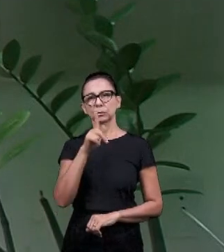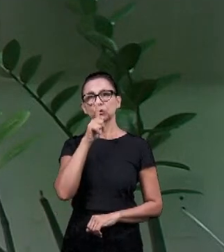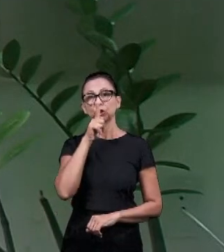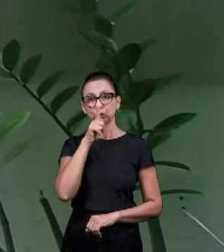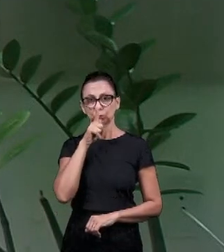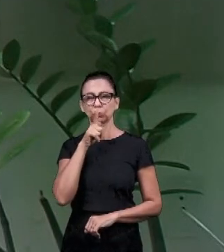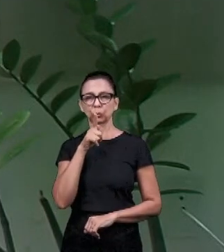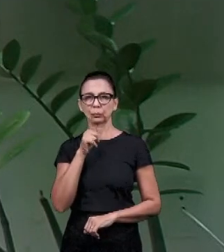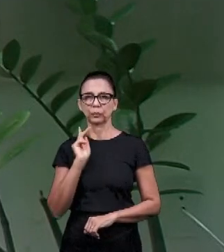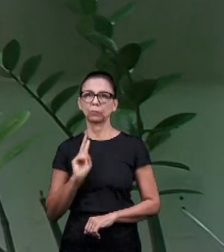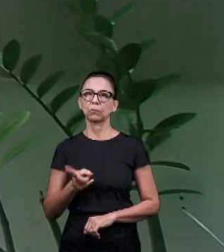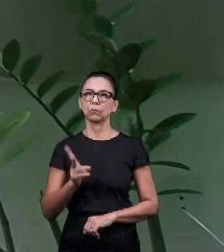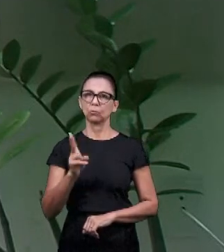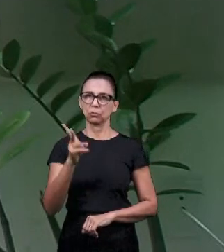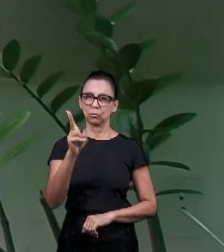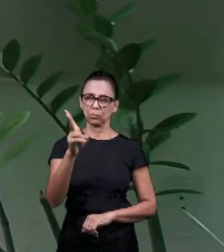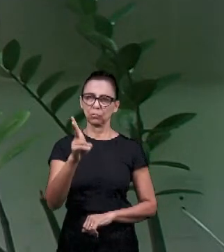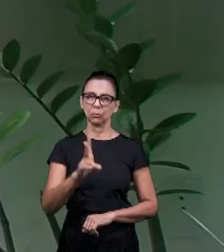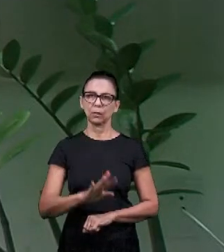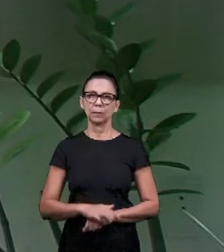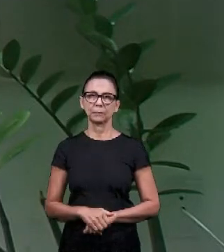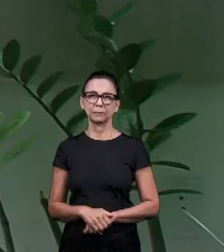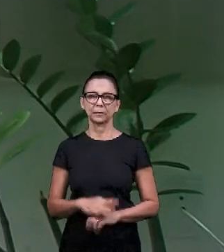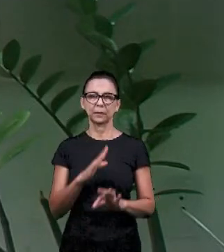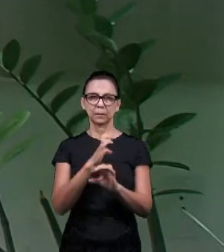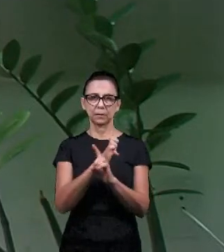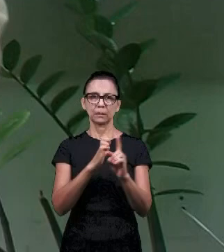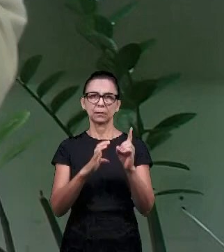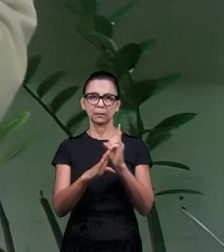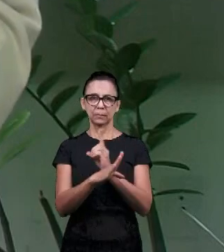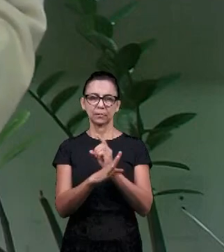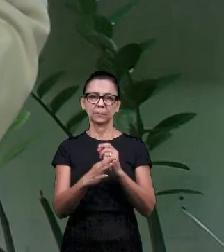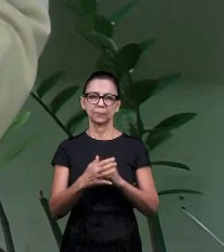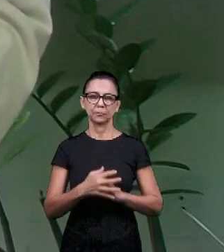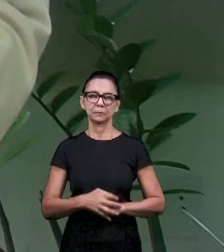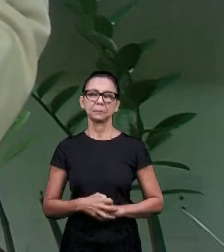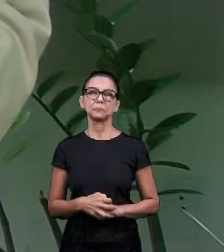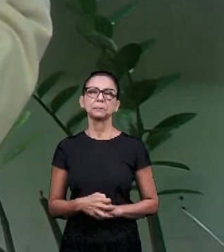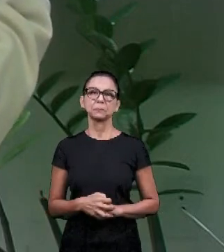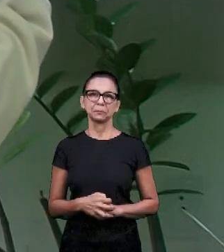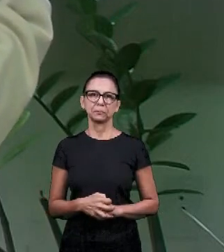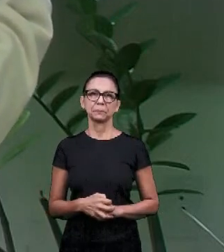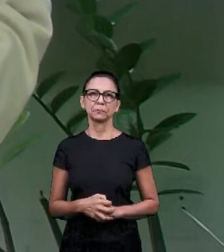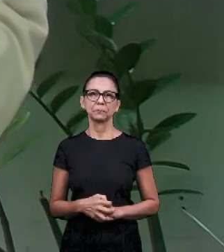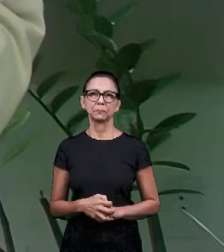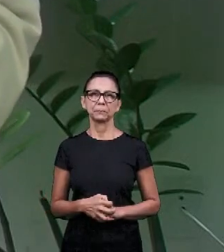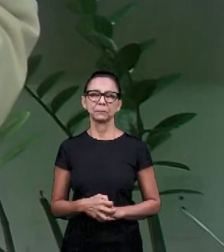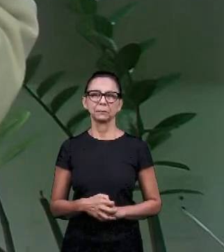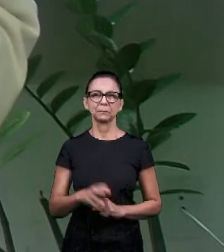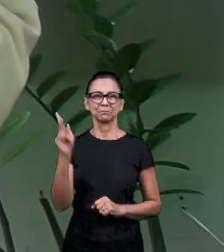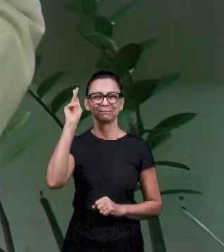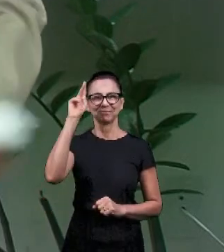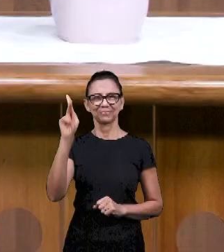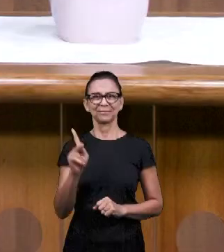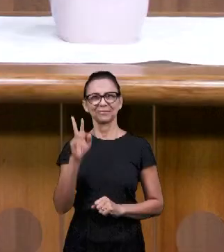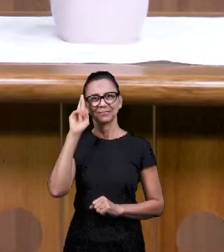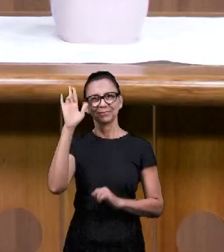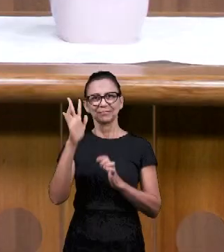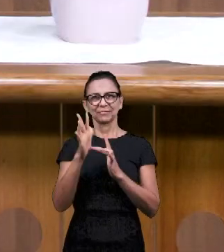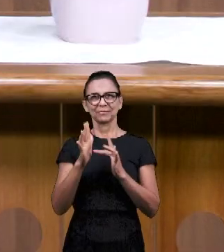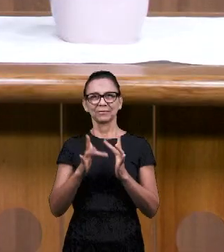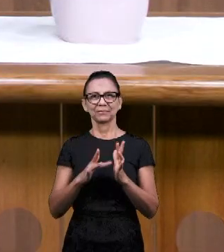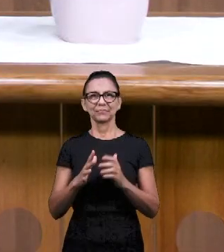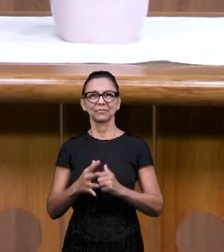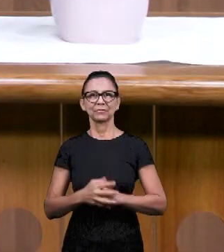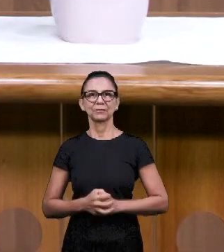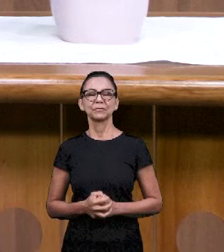Gilson, pour qu'il puisse continuer le restant de cette école biblique dominicale. La paix du Seigneur Jésus. Mes frères, je veux